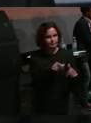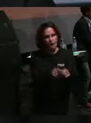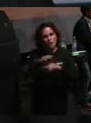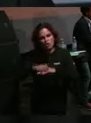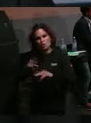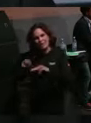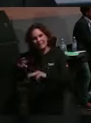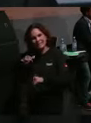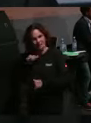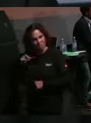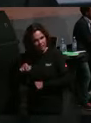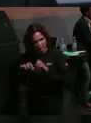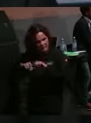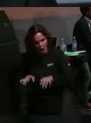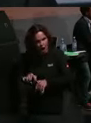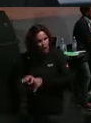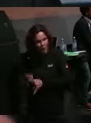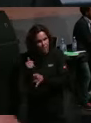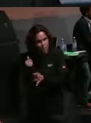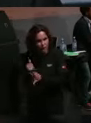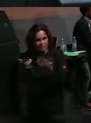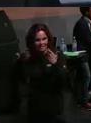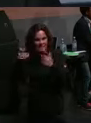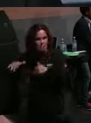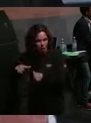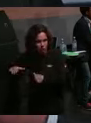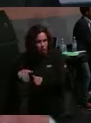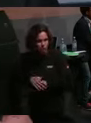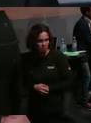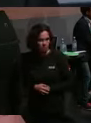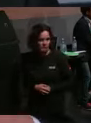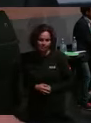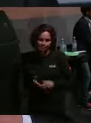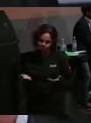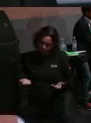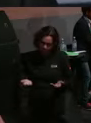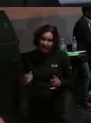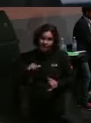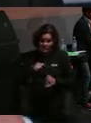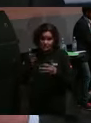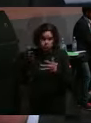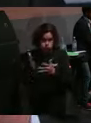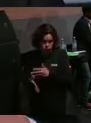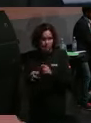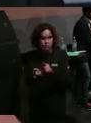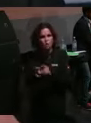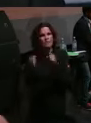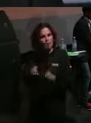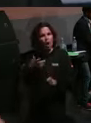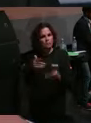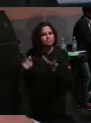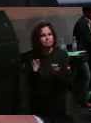som ikke er avklart rundt vind på land, blir sånn at dette, skal vi få dette til, så må vi ha en viss